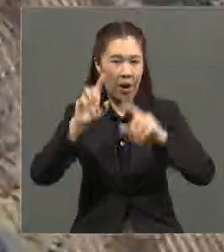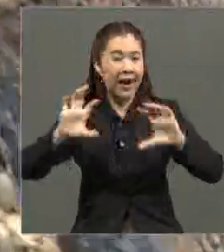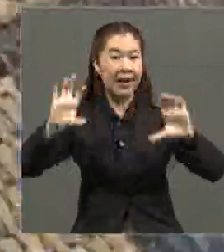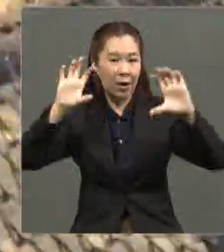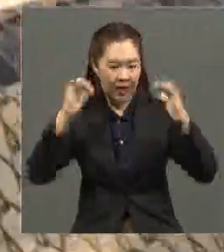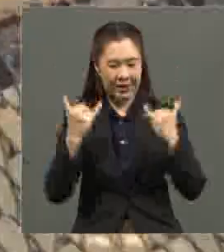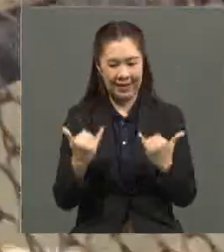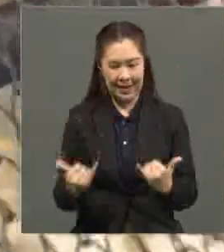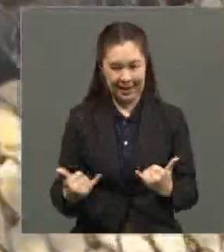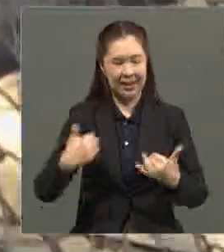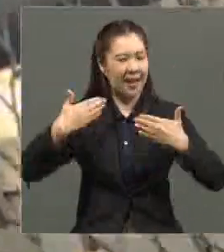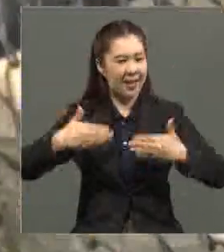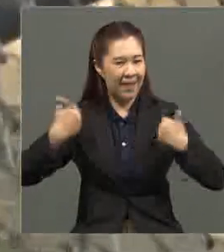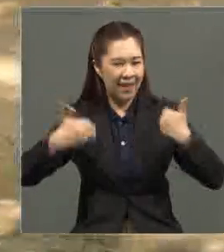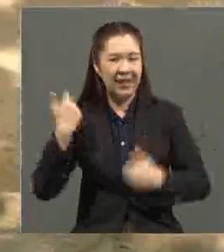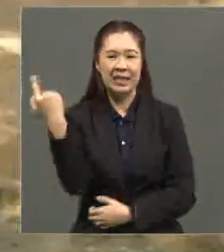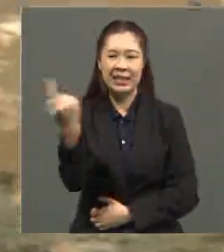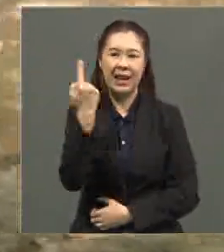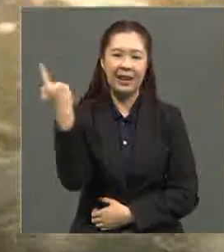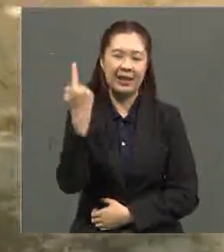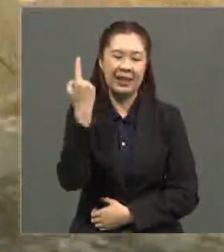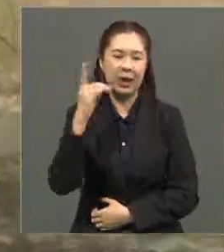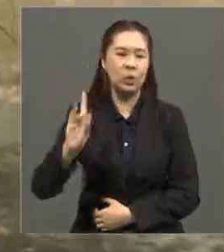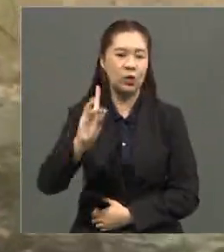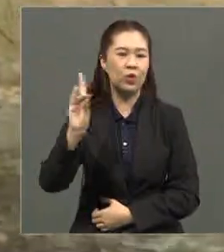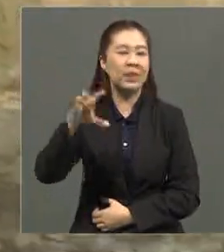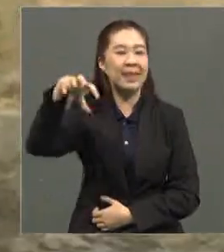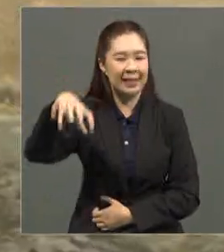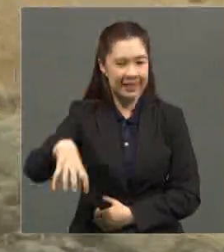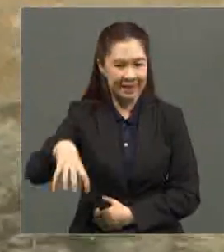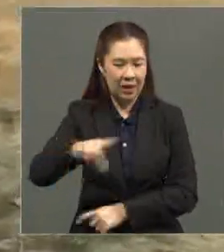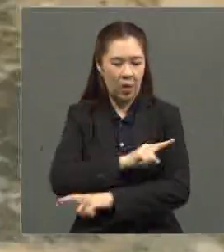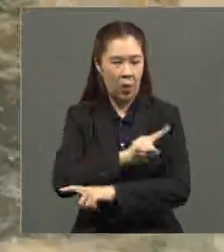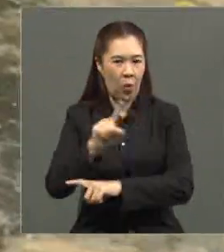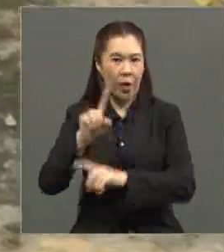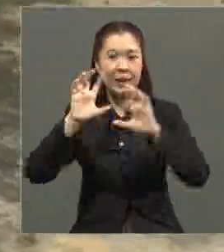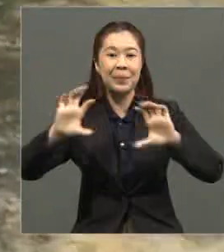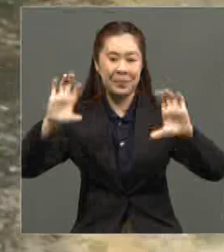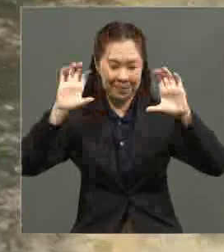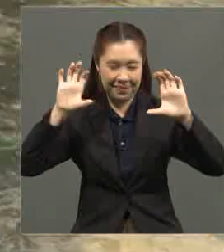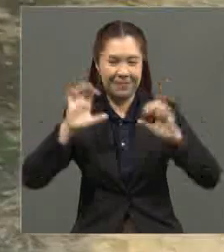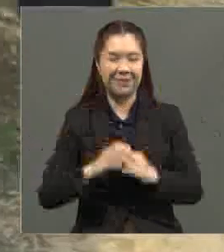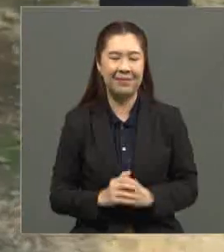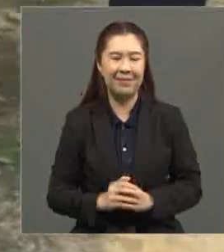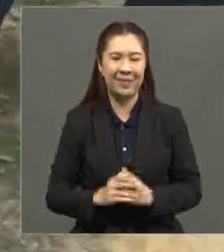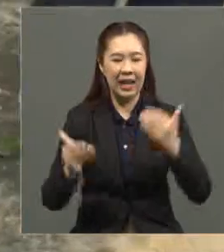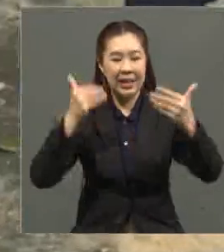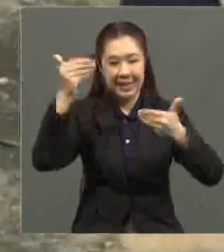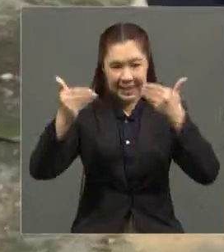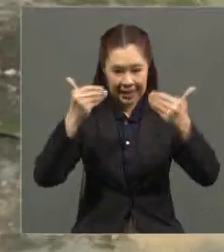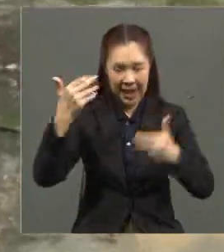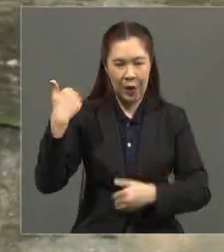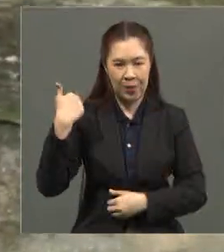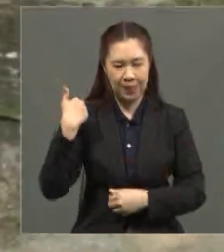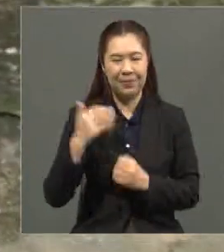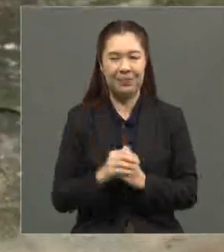เพื่อที่จะสร้างสีสันบรรยากาศการท่องเที่ยวภายในสวนสัตว์เปิดเขาเียวในช่วงของเทศกาลฮาโลวีนค่ะก็จะมีกิจกรรมก็คือให้